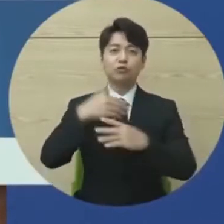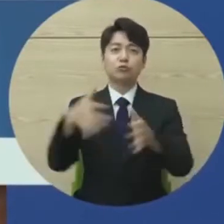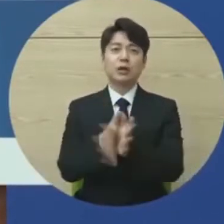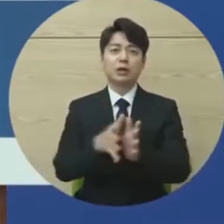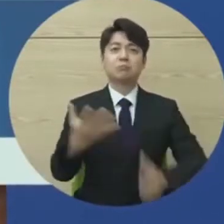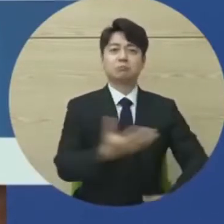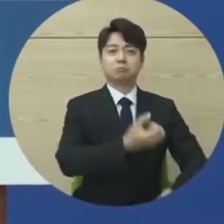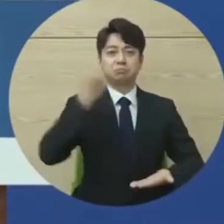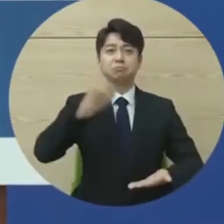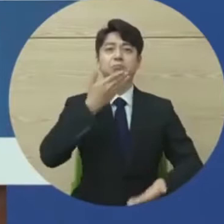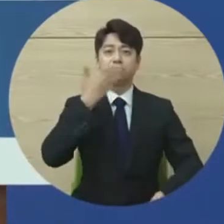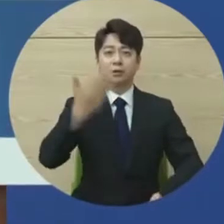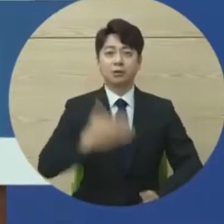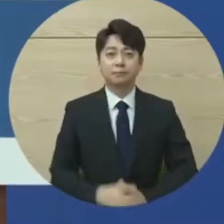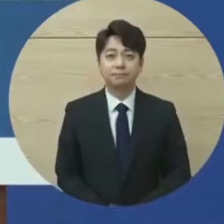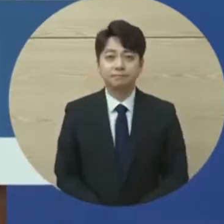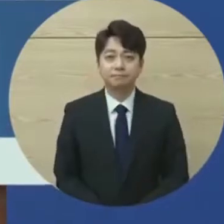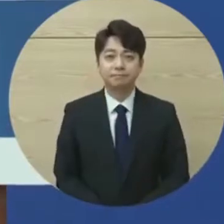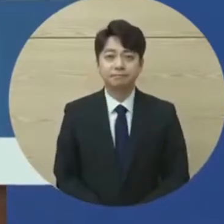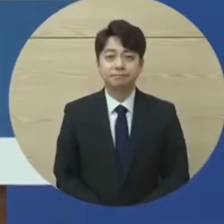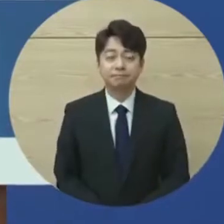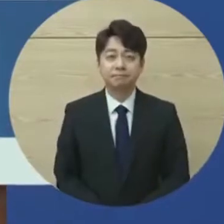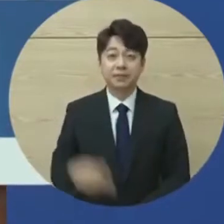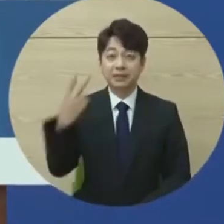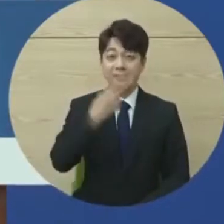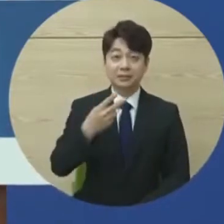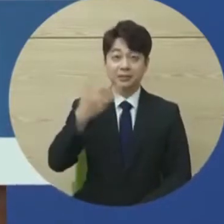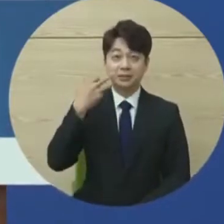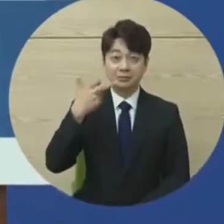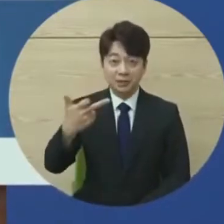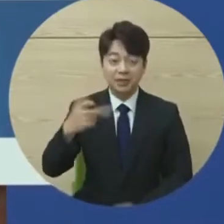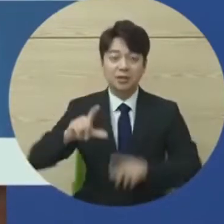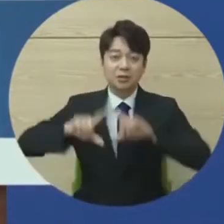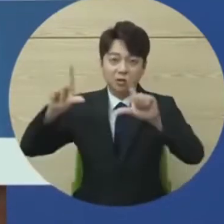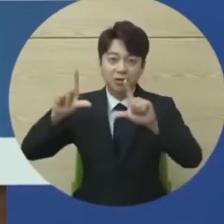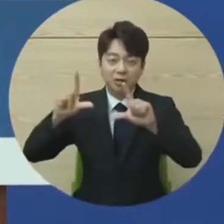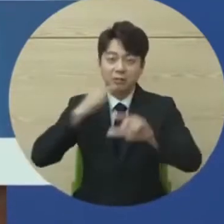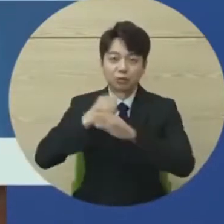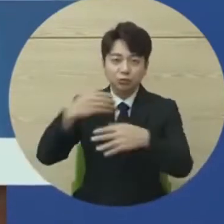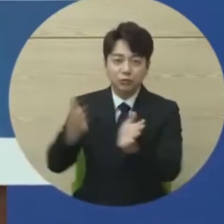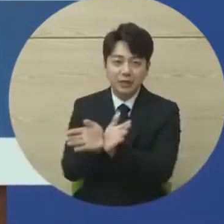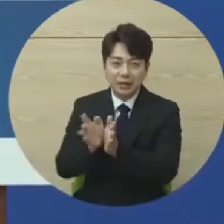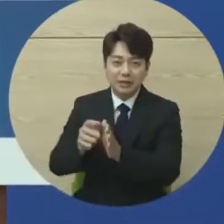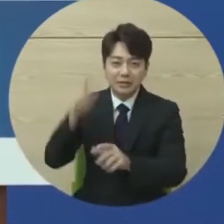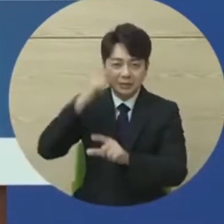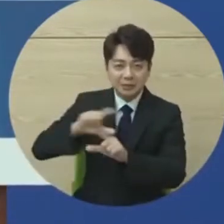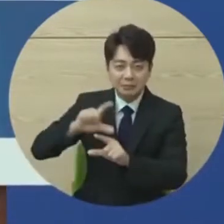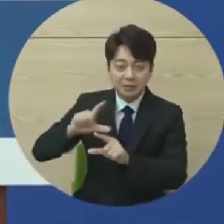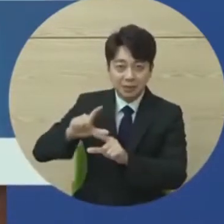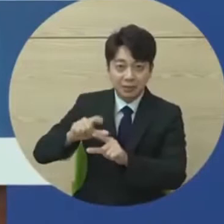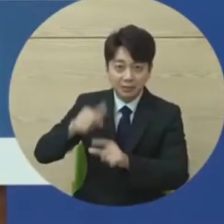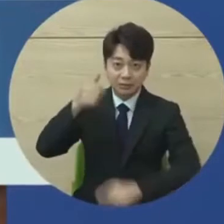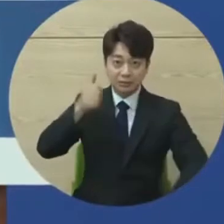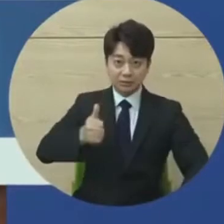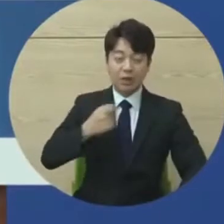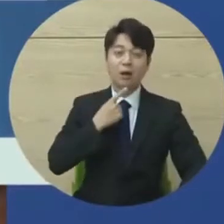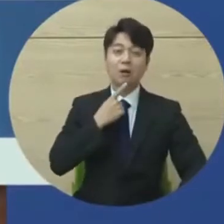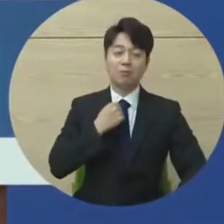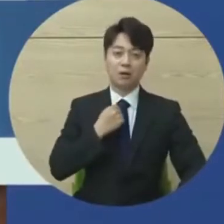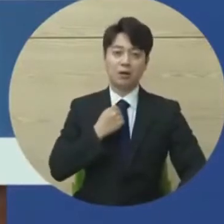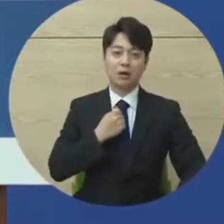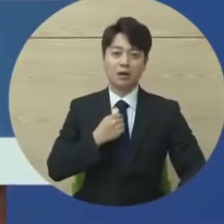만들었습니다. 2017년 민주당 전략기획위원장으로 박근혜 대통령 탄핵을